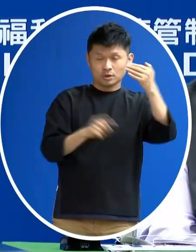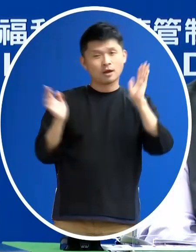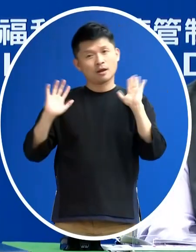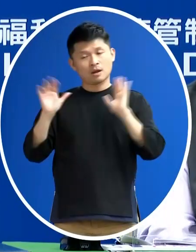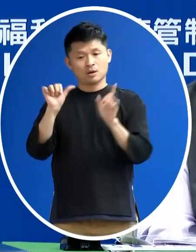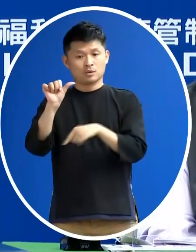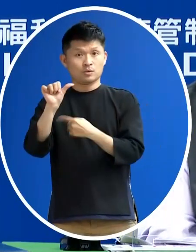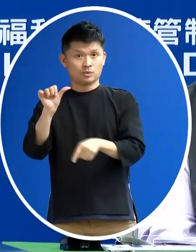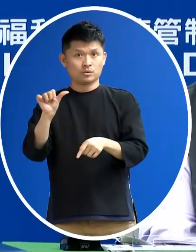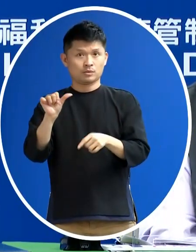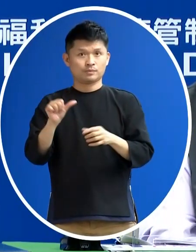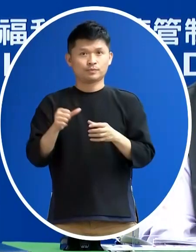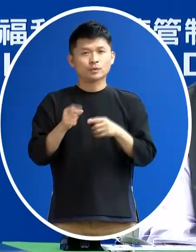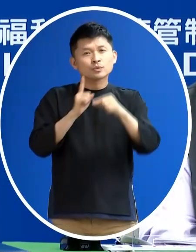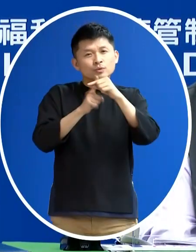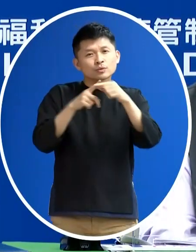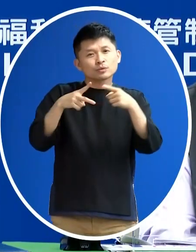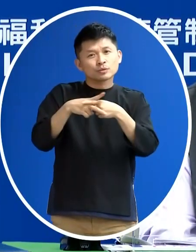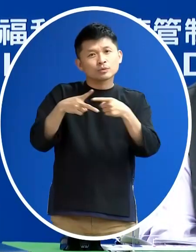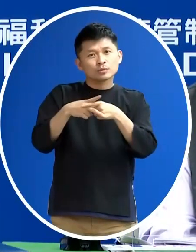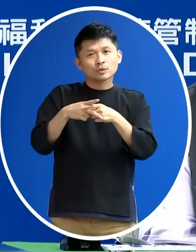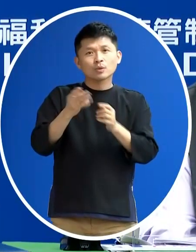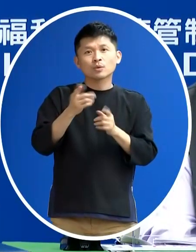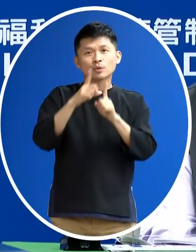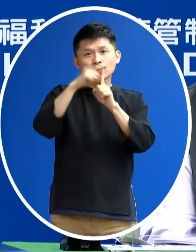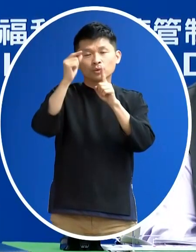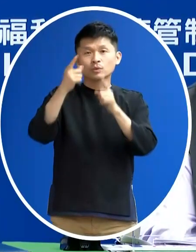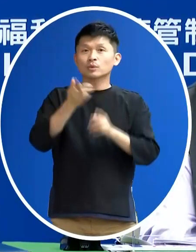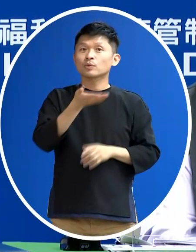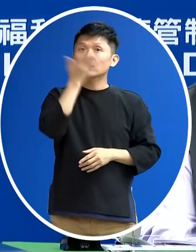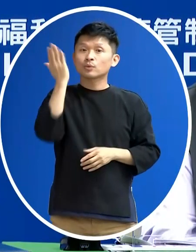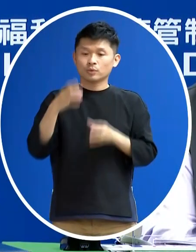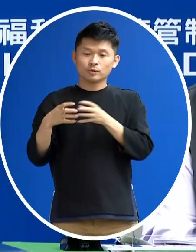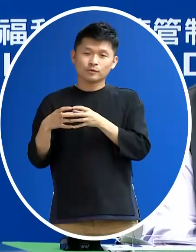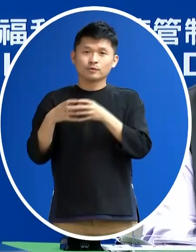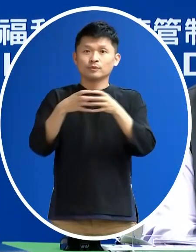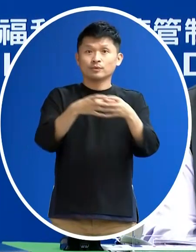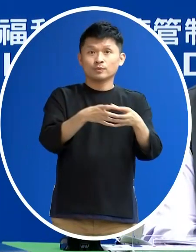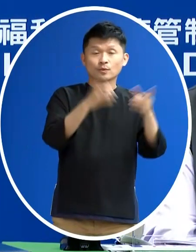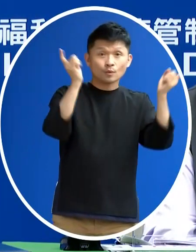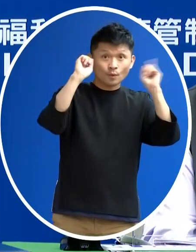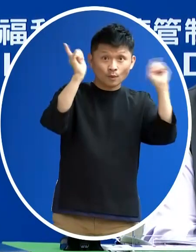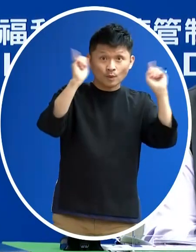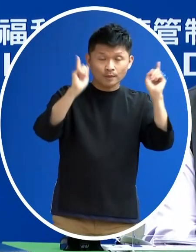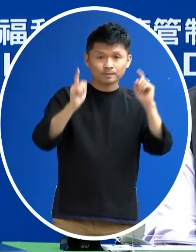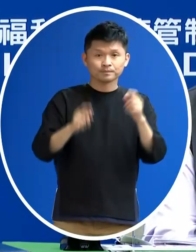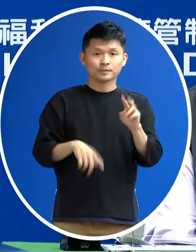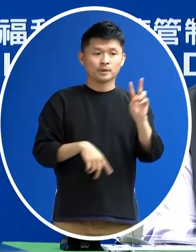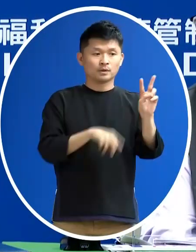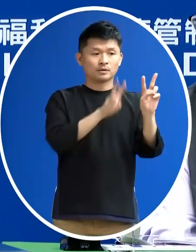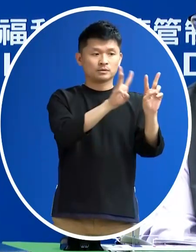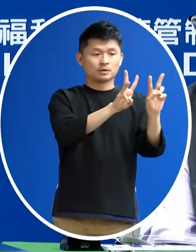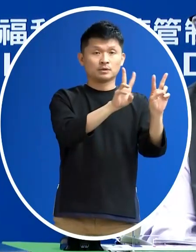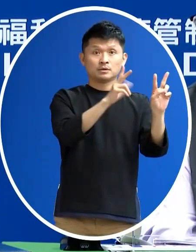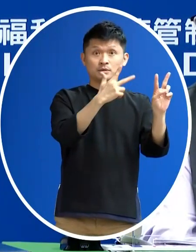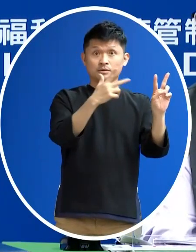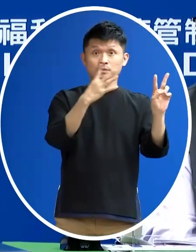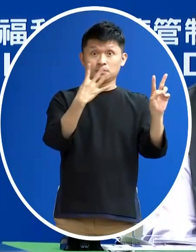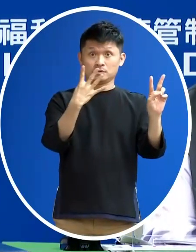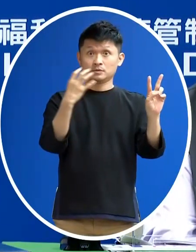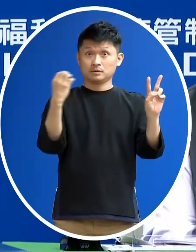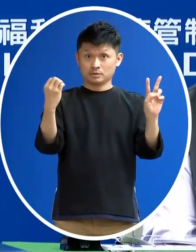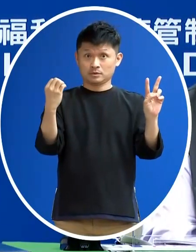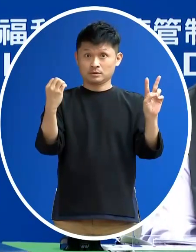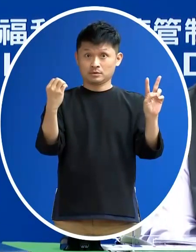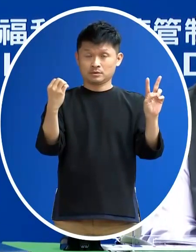哈的一个小中小型的一个旅行团，那因为大概这23740，哈他们有